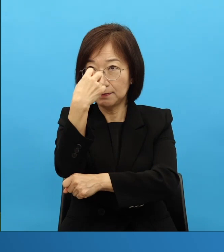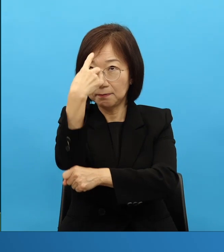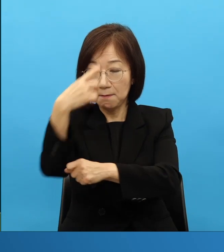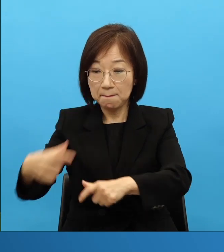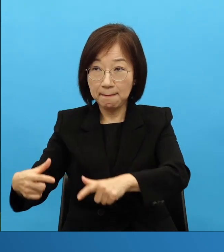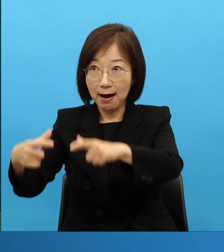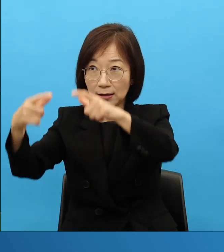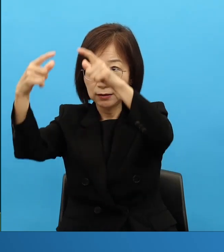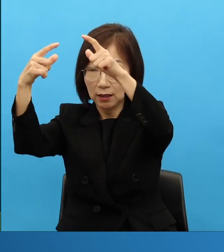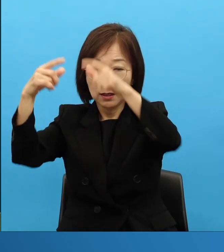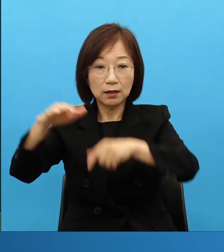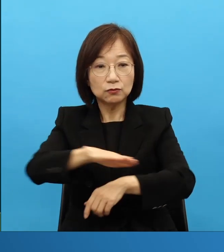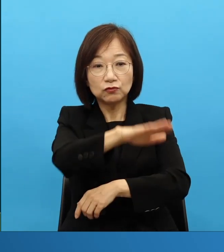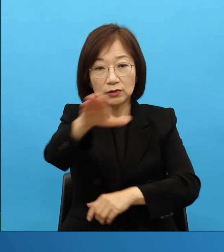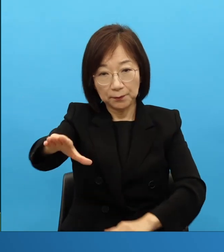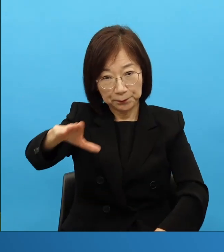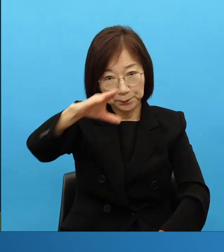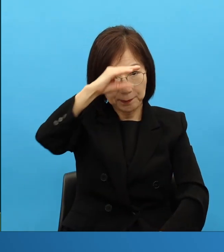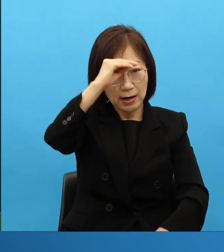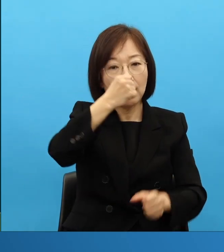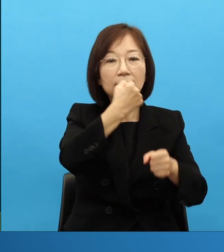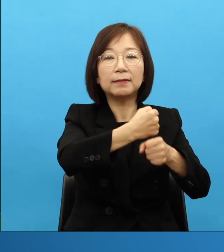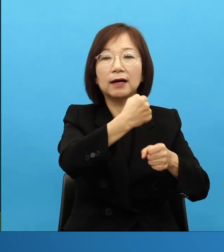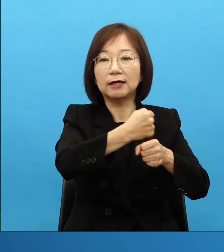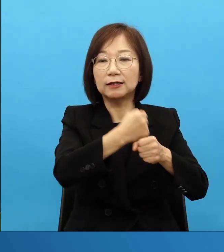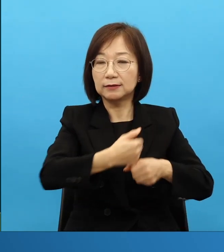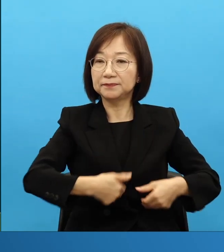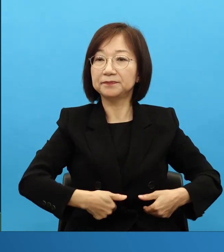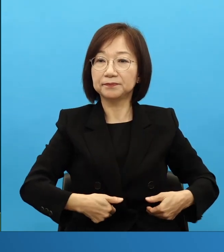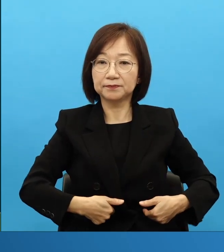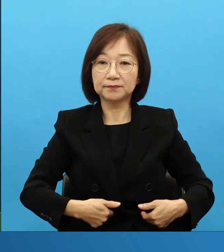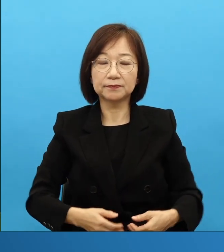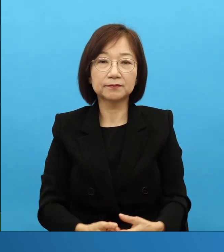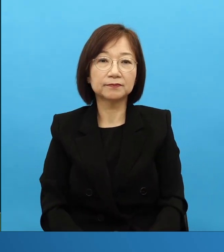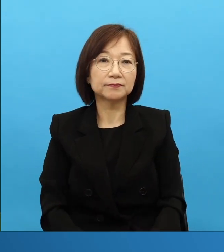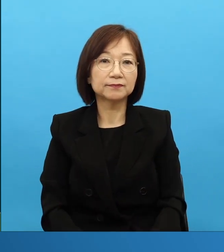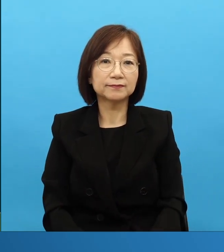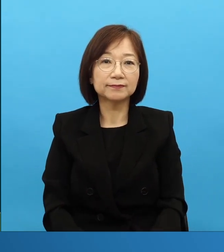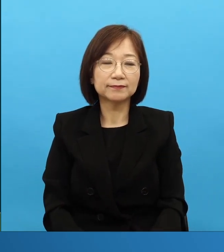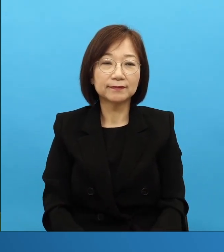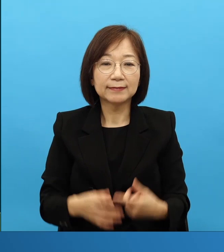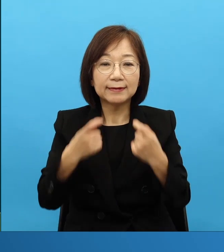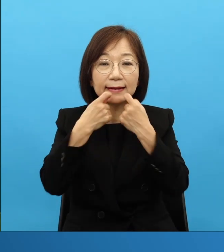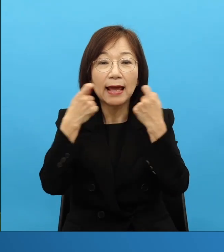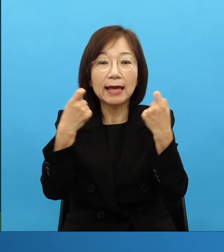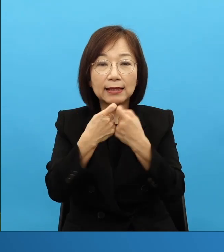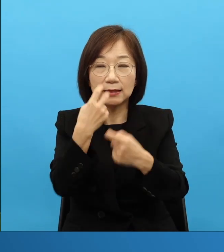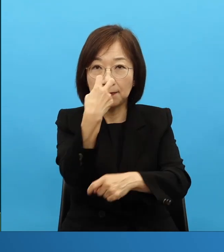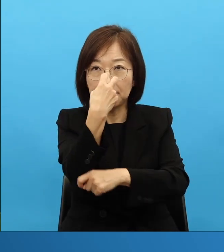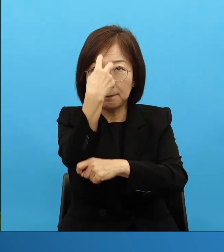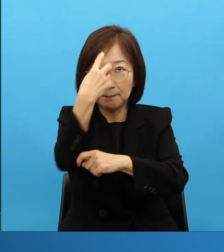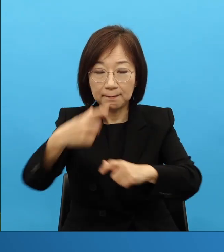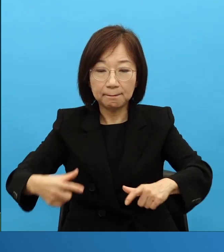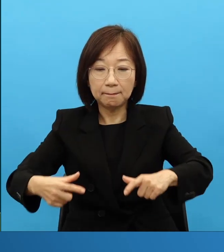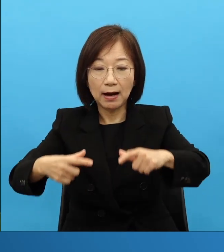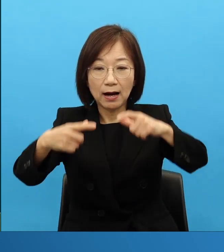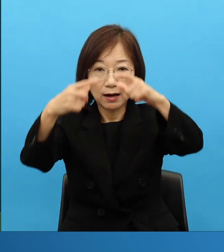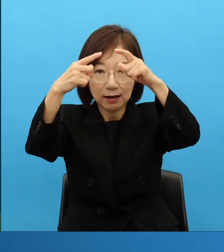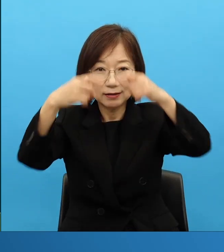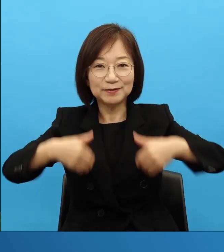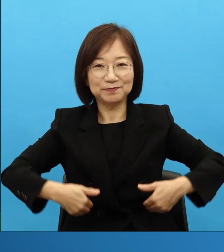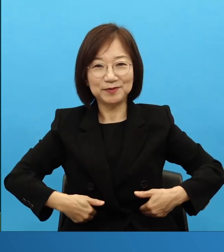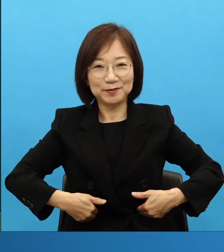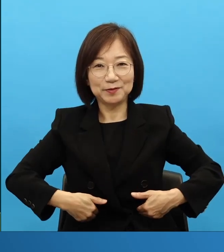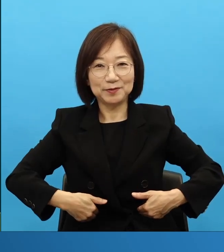partisan to save Rome. You must make it as well. 요때에 쉽게 말하면 개인 망대입니다. 여러분이 개인 망대를 만들어야 돼요. 초대교회에서 받은